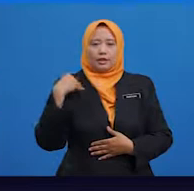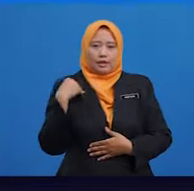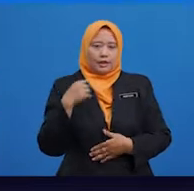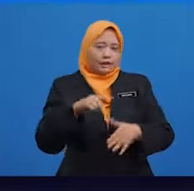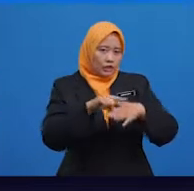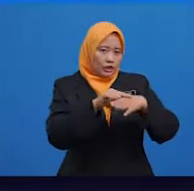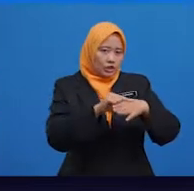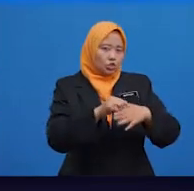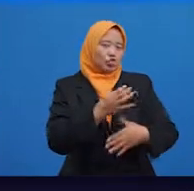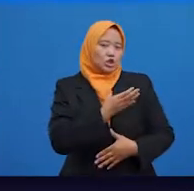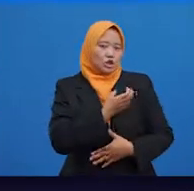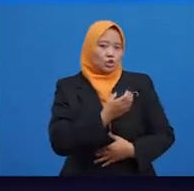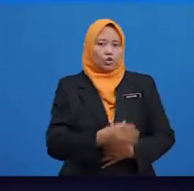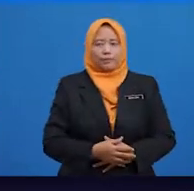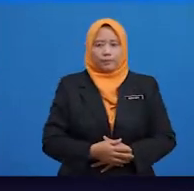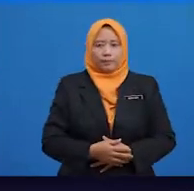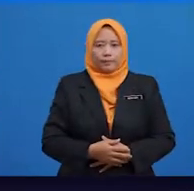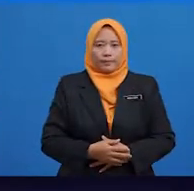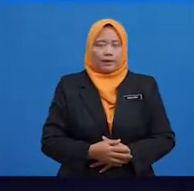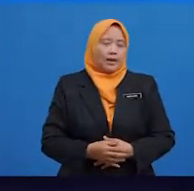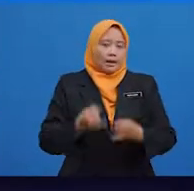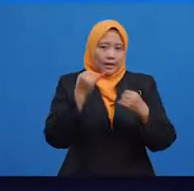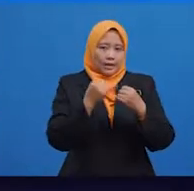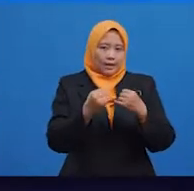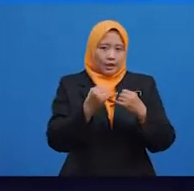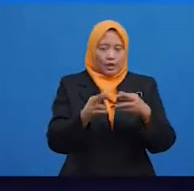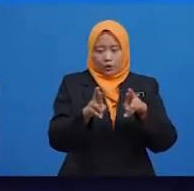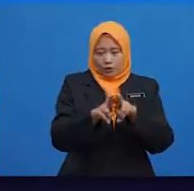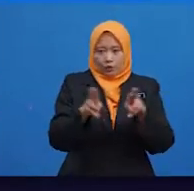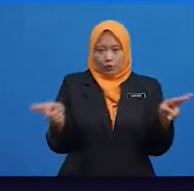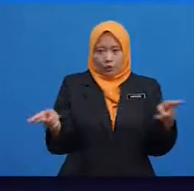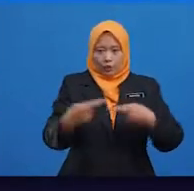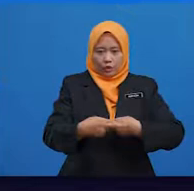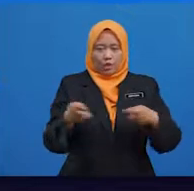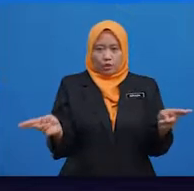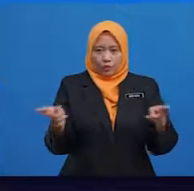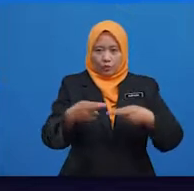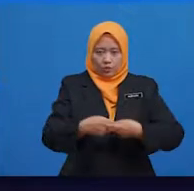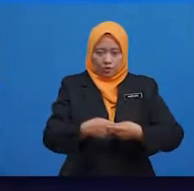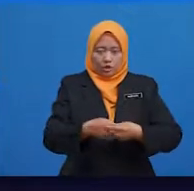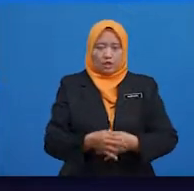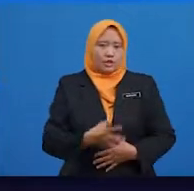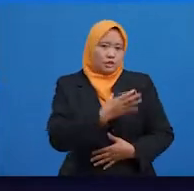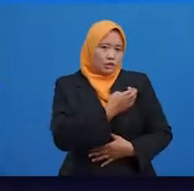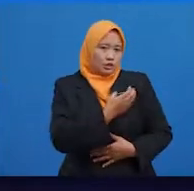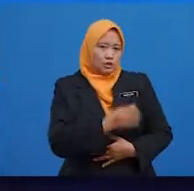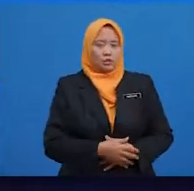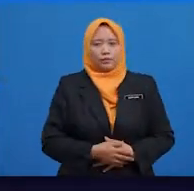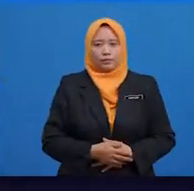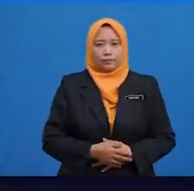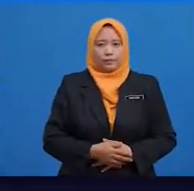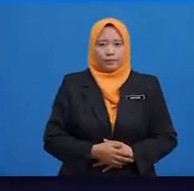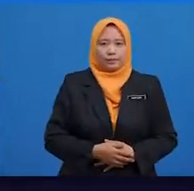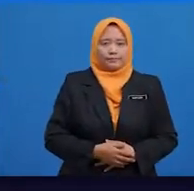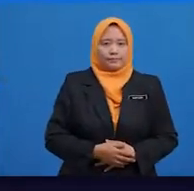terakhir ialah ruang-ruang jantung seperti atrium kiri, atrium kanan, ventricle